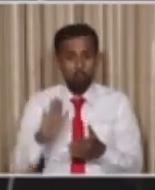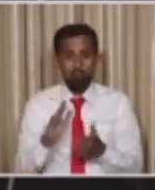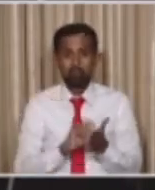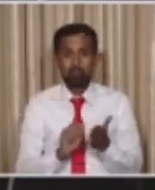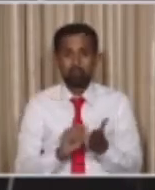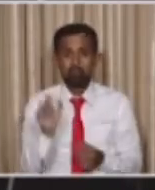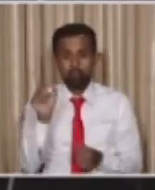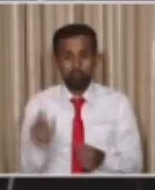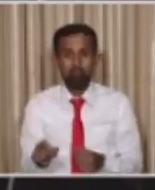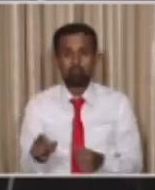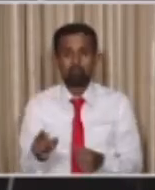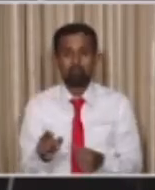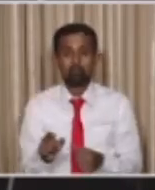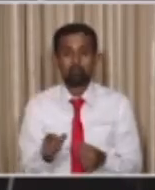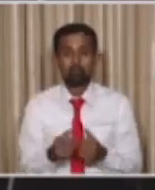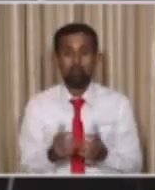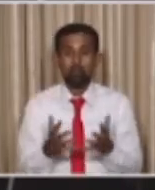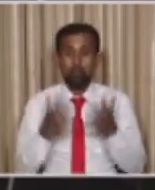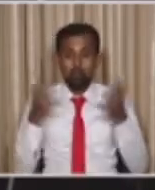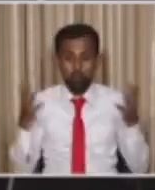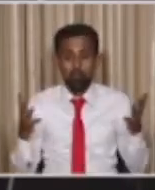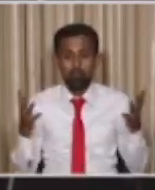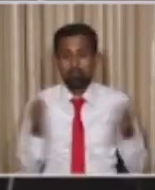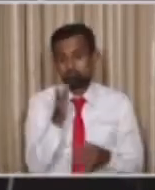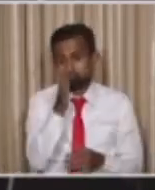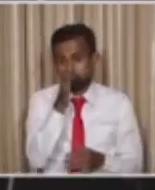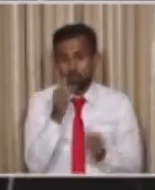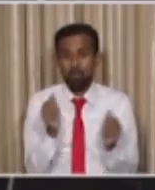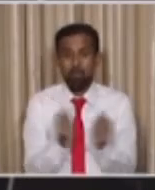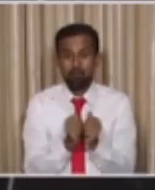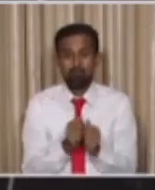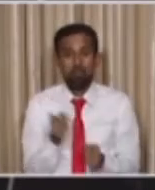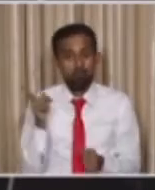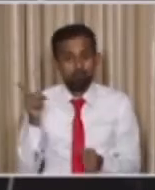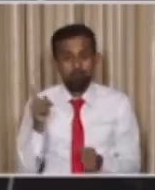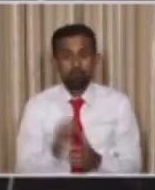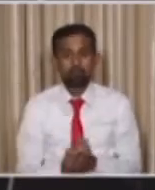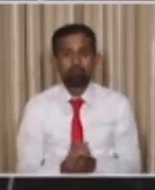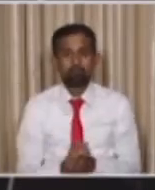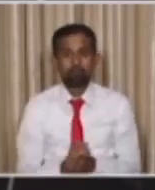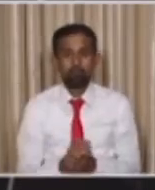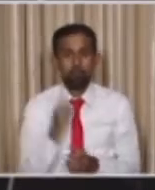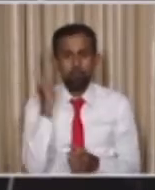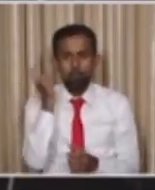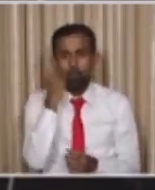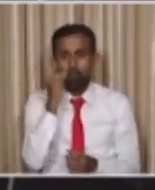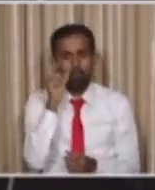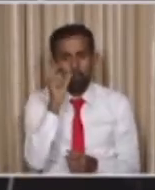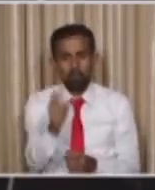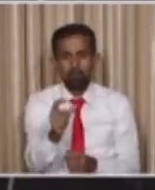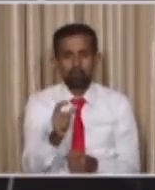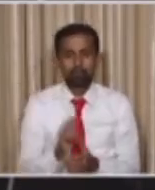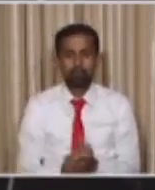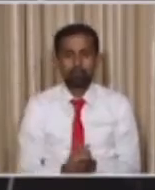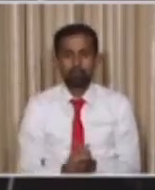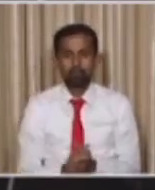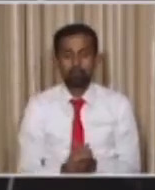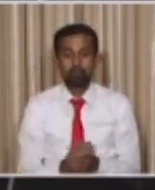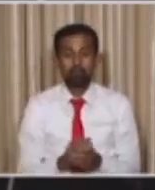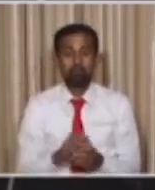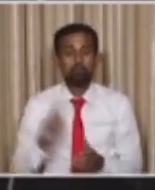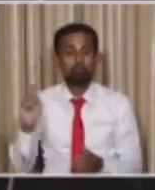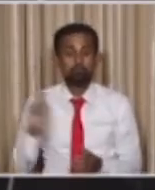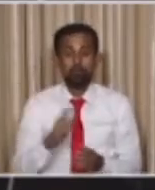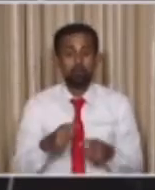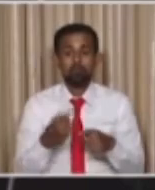කරුවන්ට. ඔවුන් තමයි ලොකුම වංචා කටයුතු සිද්ධ කරන්නේ. මේ භෝයාගෙන හොයලා බලන්න ඕනේ. මේකන්ලගේ වත්කම් බරකම්